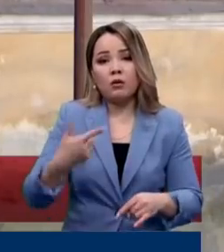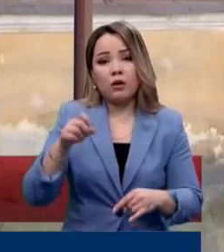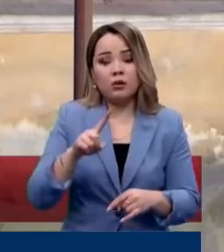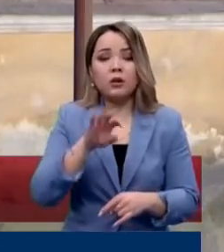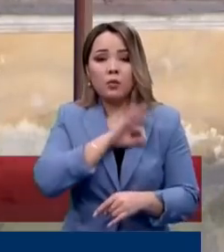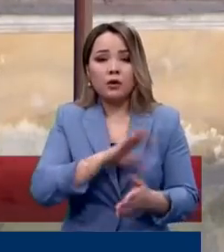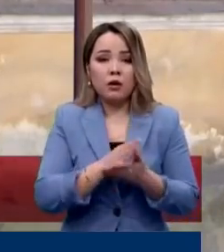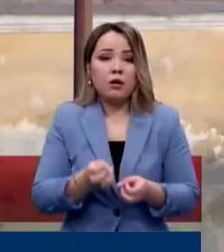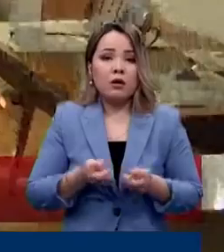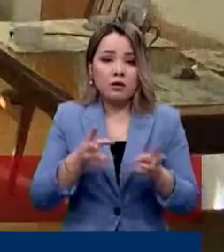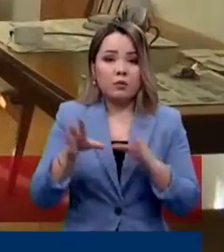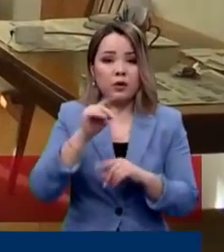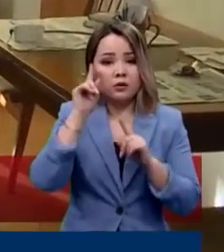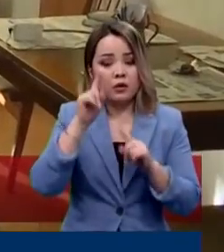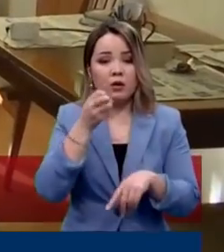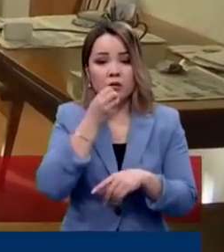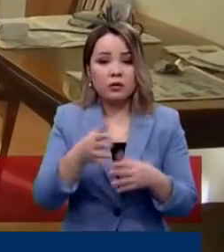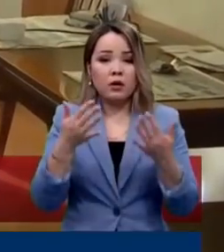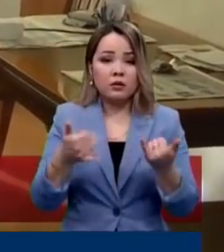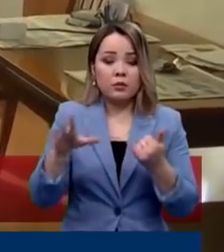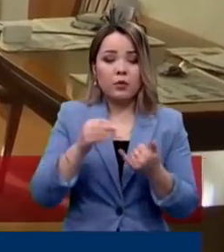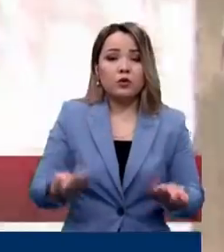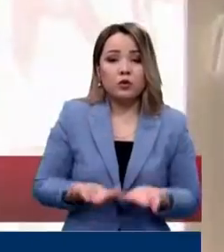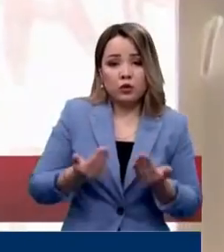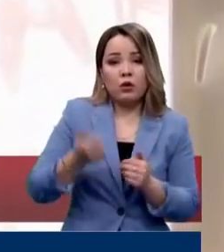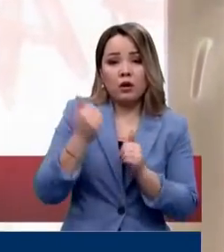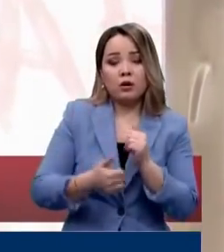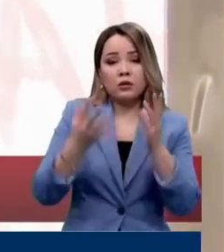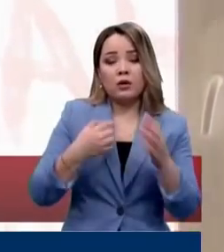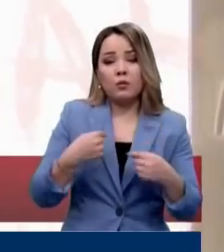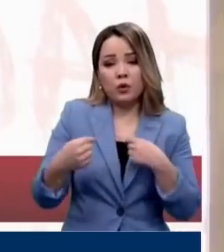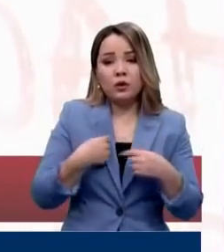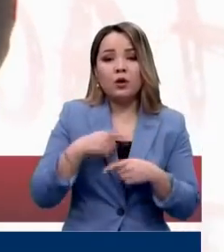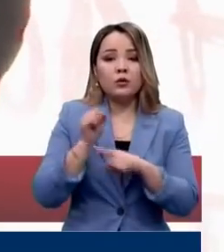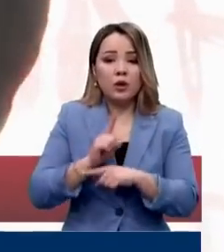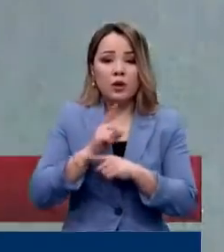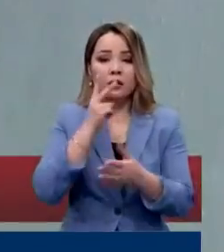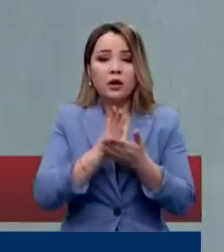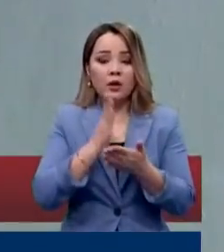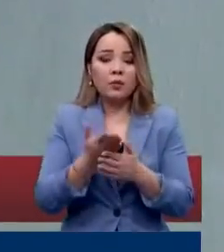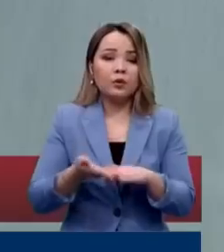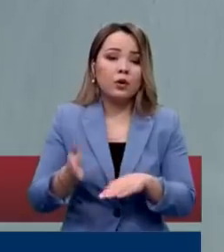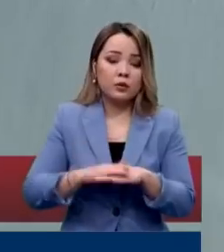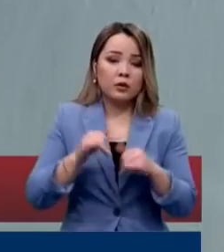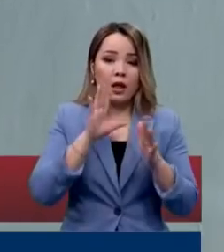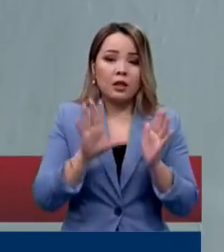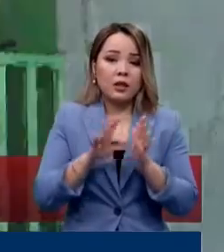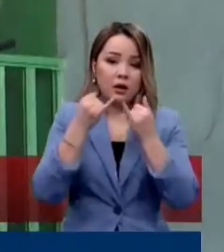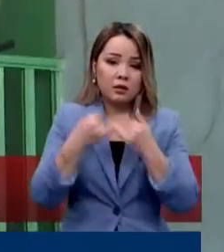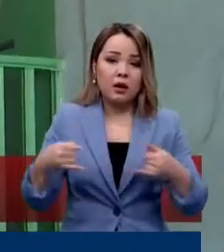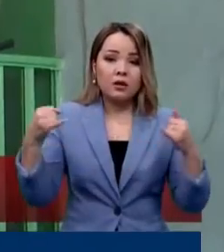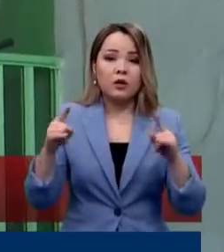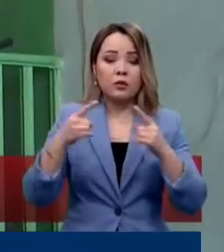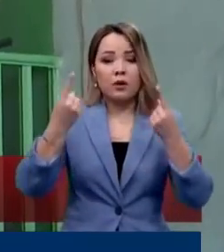екенін барлығы жақсы біледі. Осылайша мұндағы тұрғындар күн сайын бастарын бәйгеге тігіп келеді. Оған қоса салбырап тұрған электр сымдары